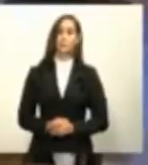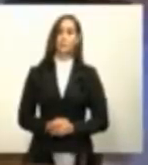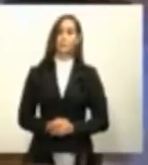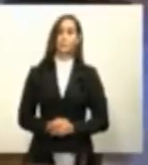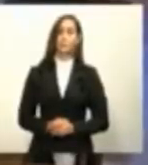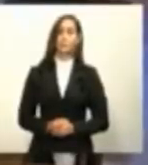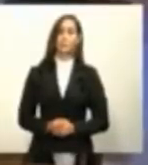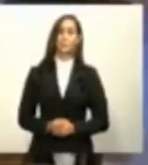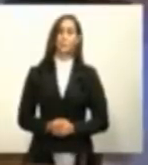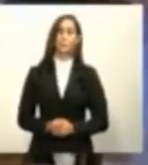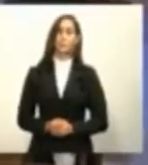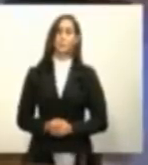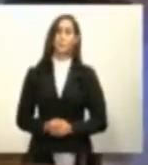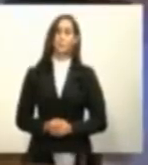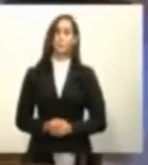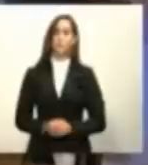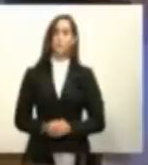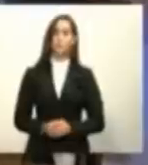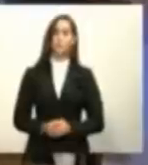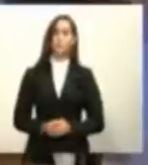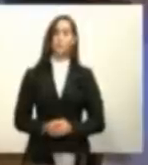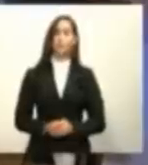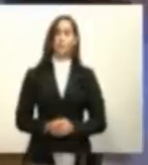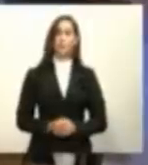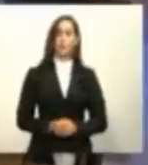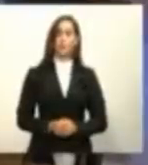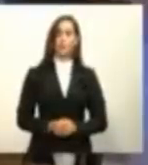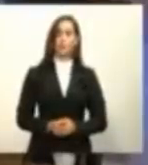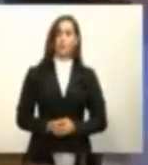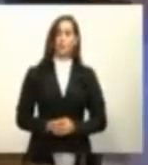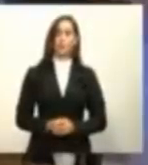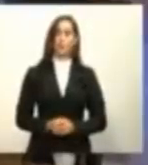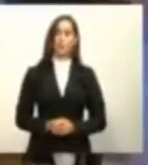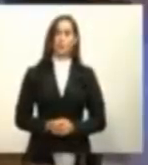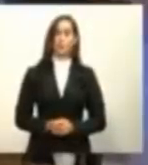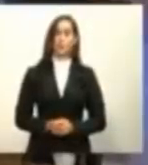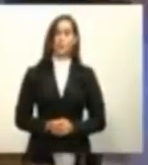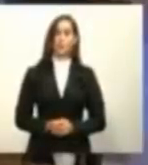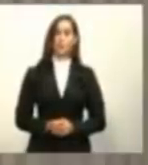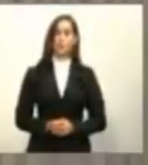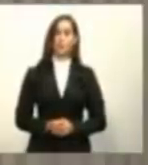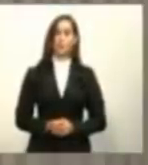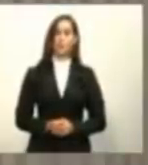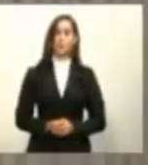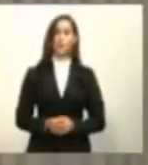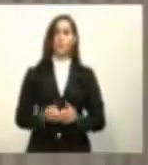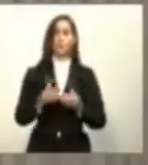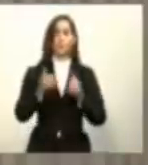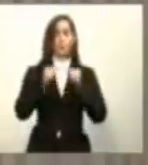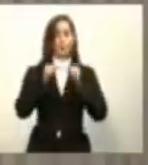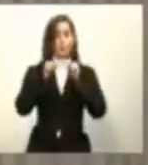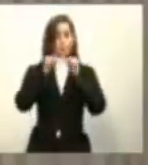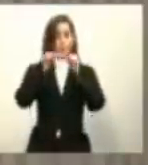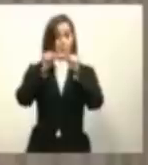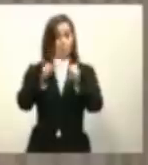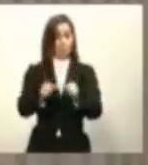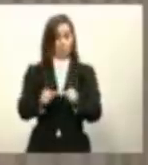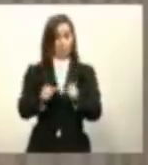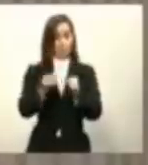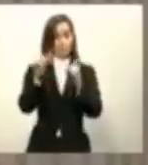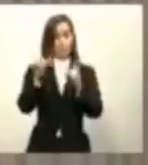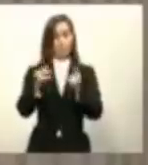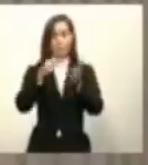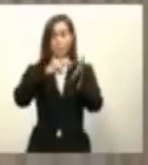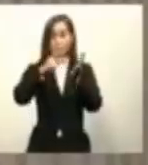mer qui pour Haïti mais qui bon la mer qui pour la République et Dominicaine. L'autre point qui te signé qui